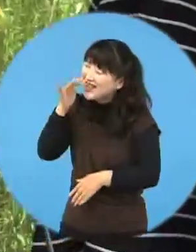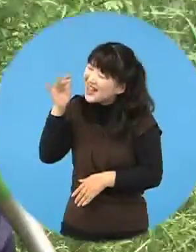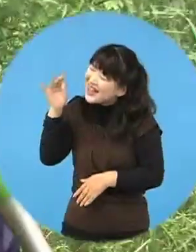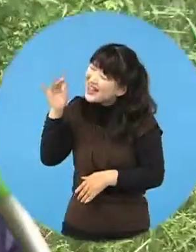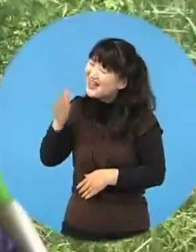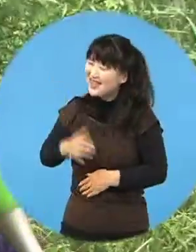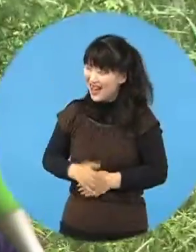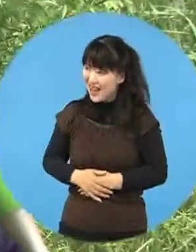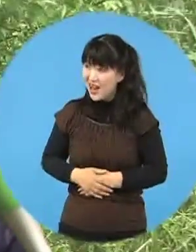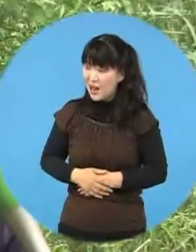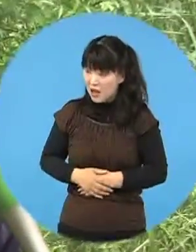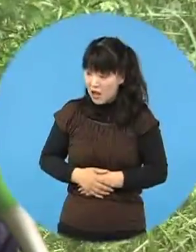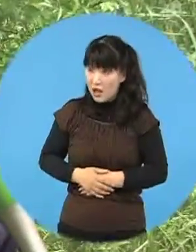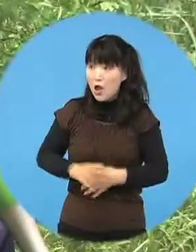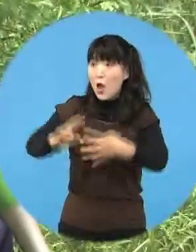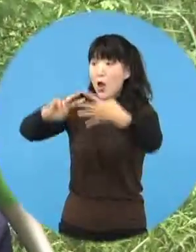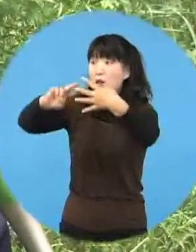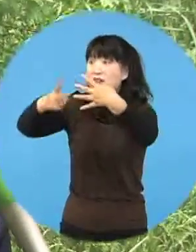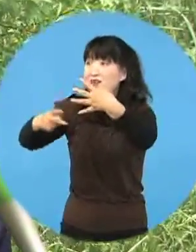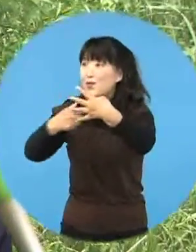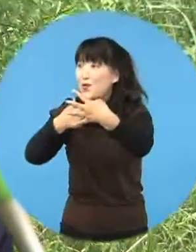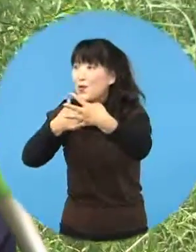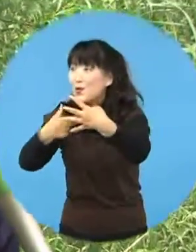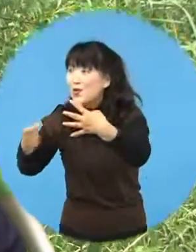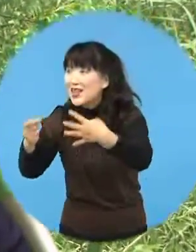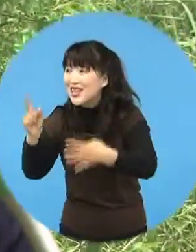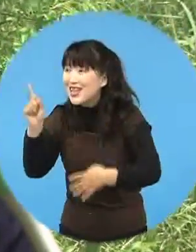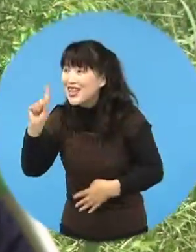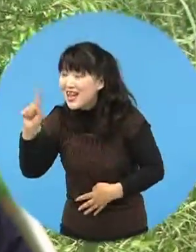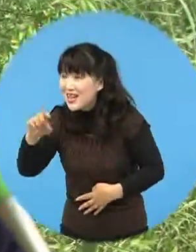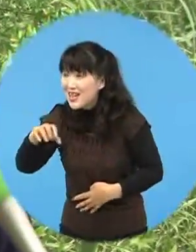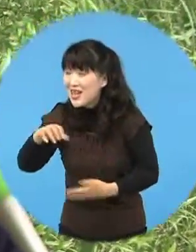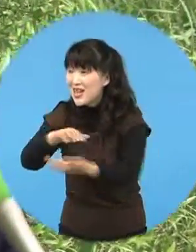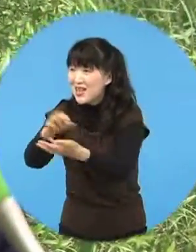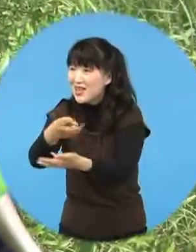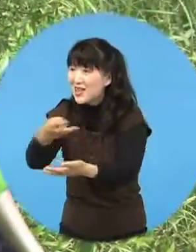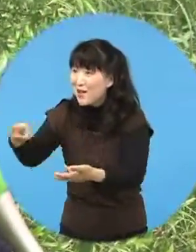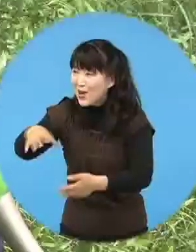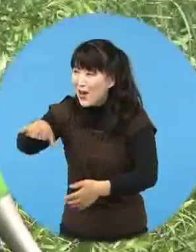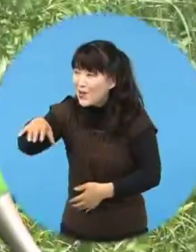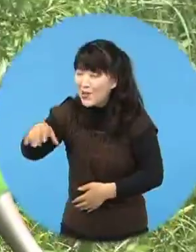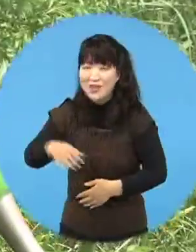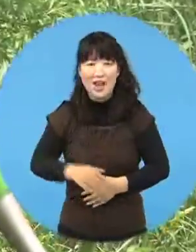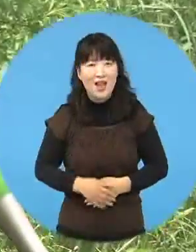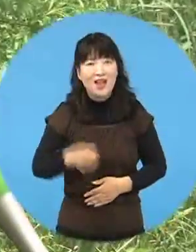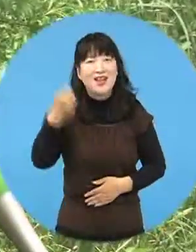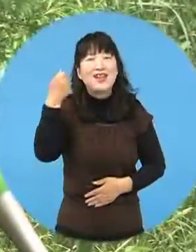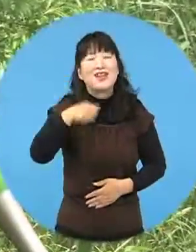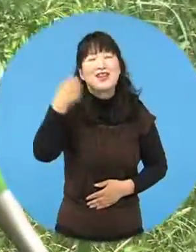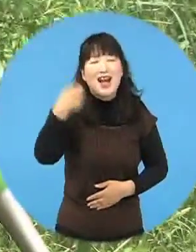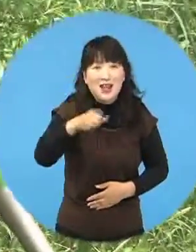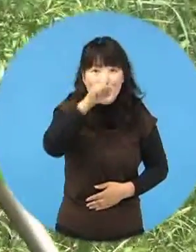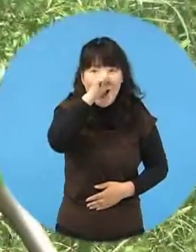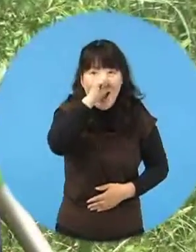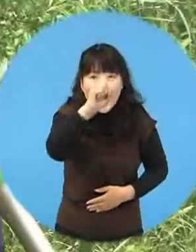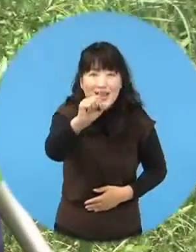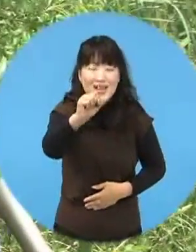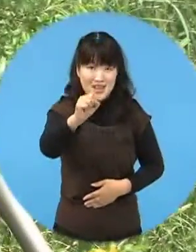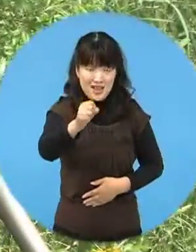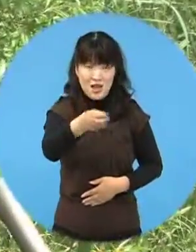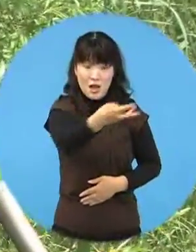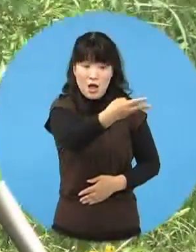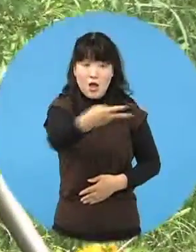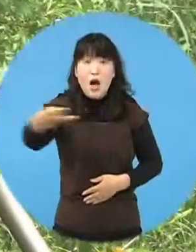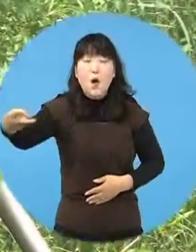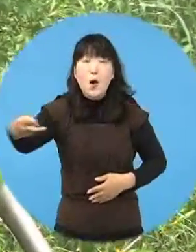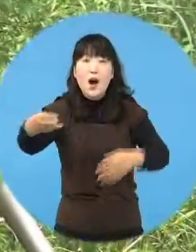ね。お母さんが好きな季節はありますか、この多摩川沿いの景色で。 いや、夏が一番いいんじゃないですか。 そうですか。 涼しい